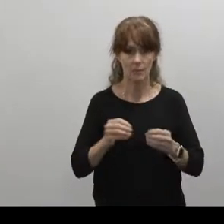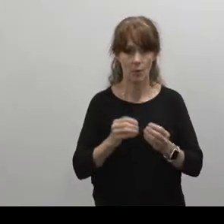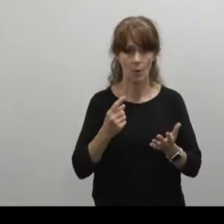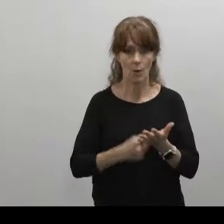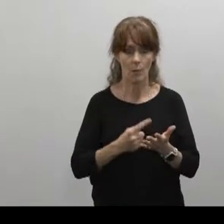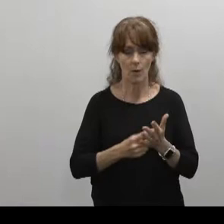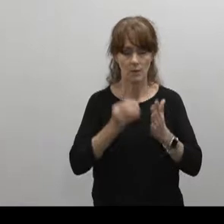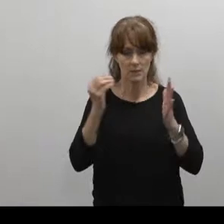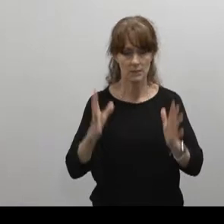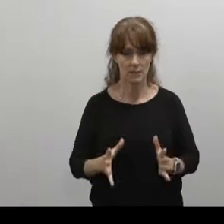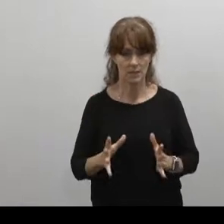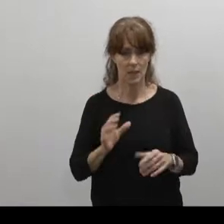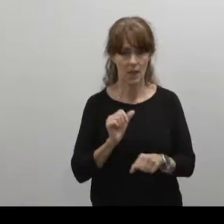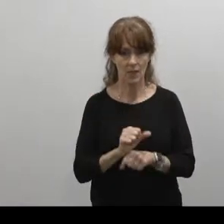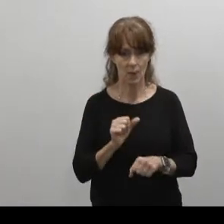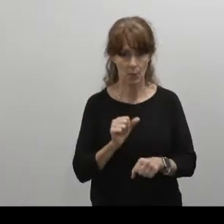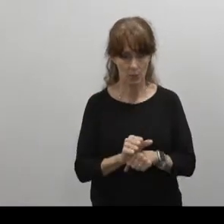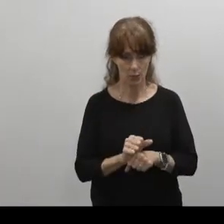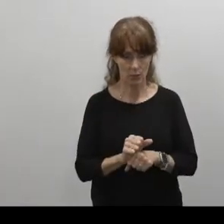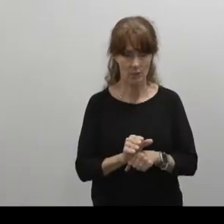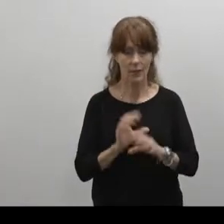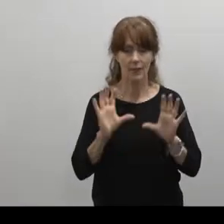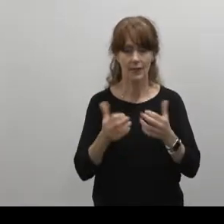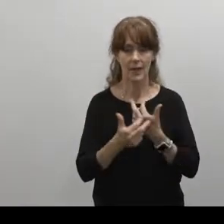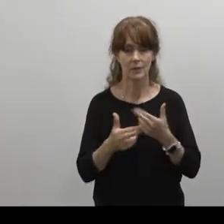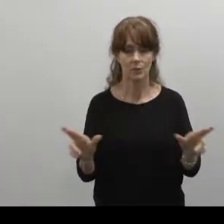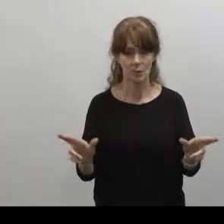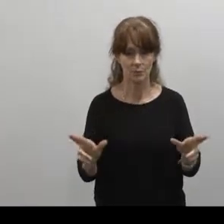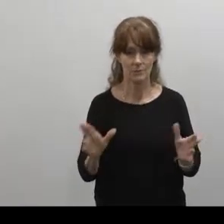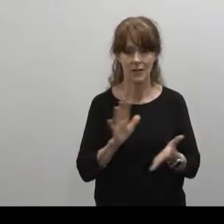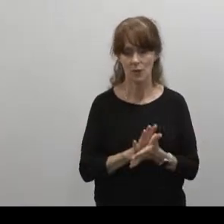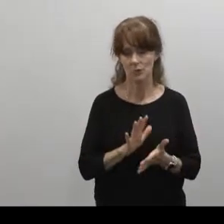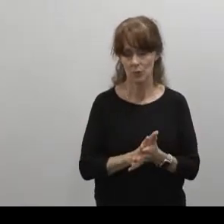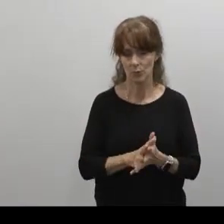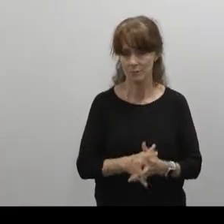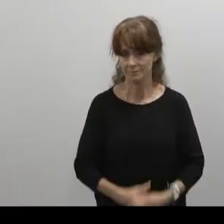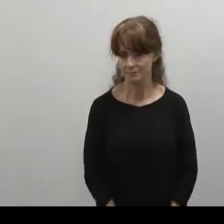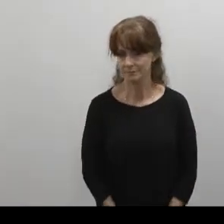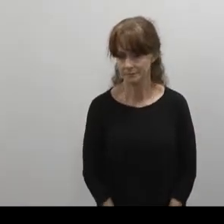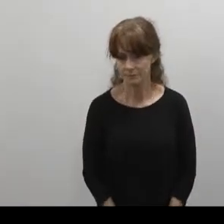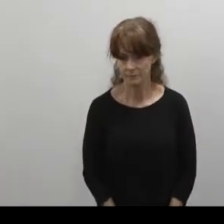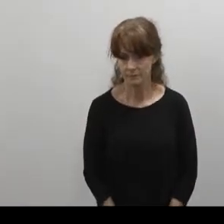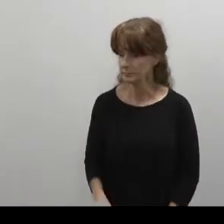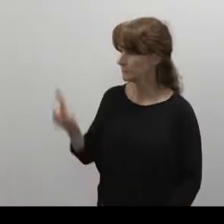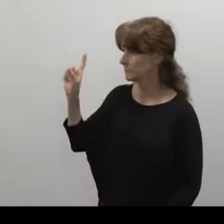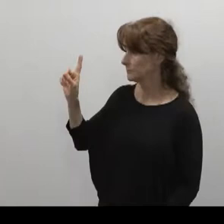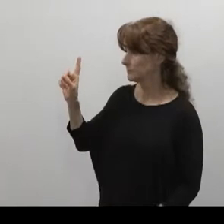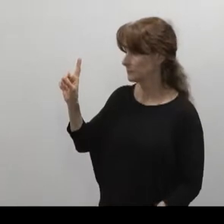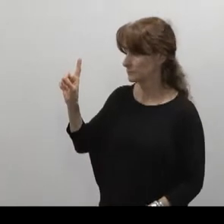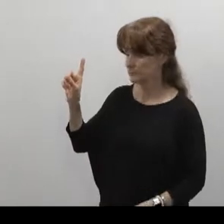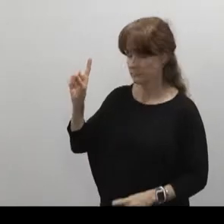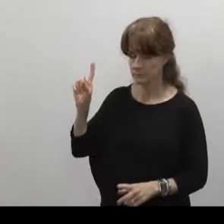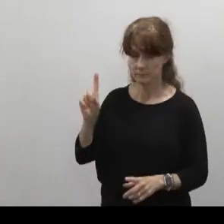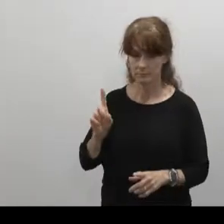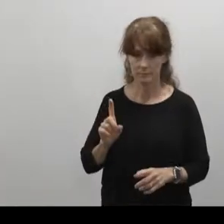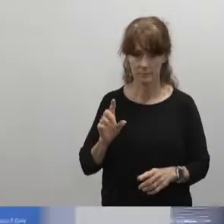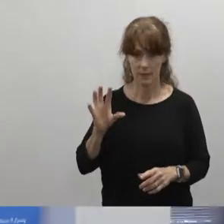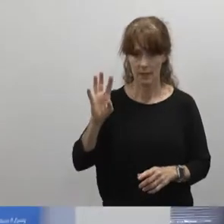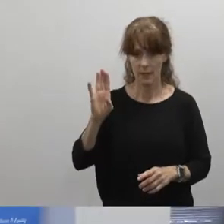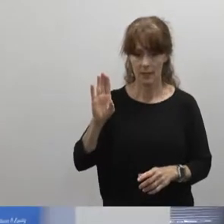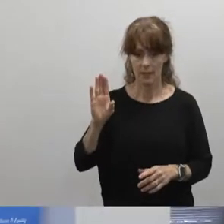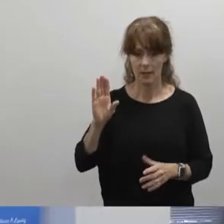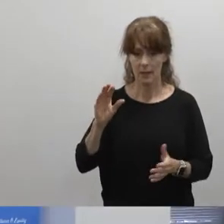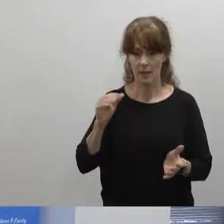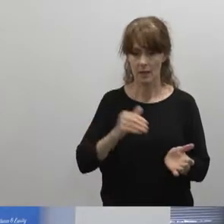bây bằng ca ơn ai miên bê vô liê bần thaym nằm bây dân ai phí xa khí nế phí cổ khí nế nơi bê ra dân phí